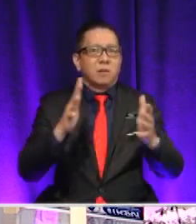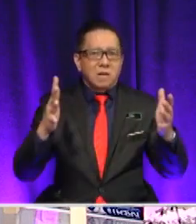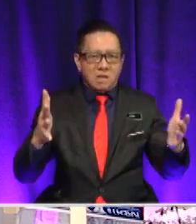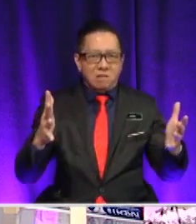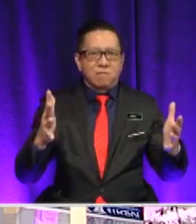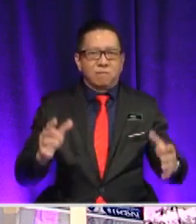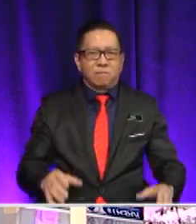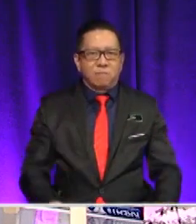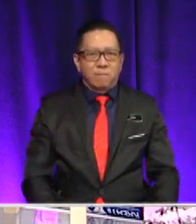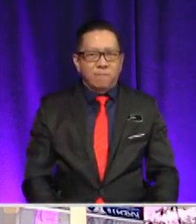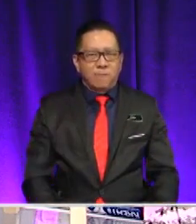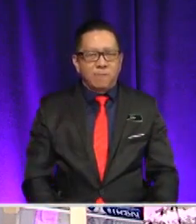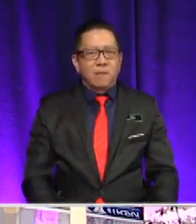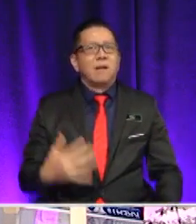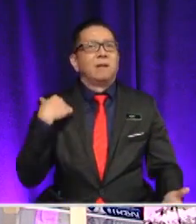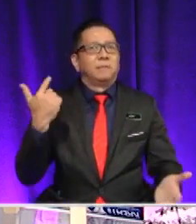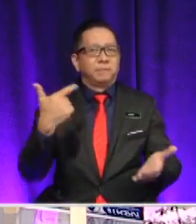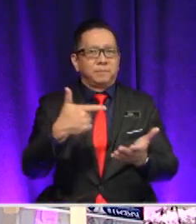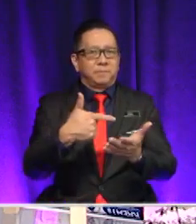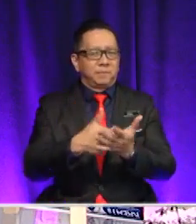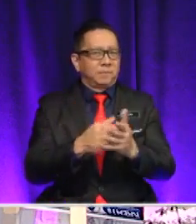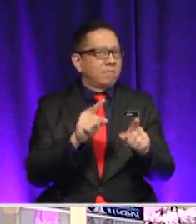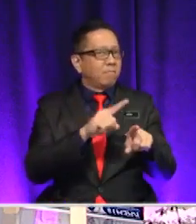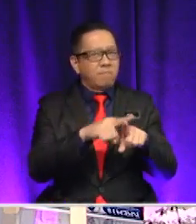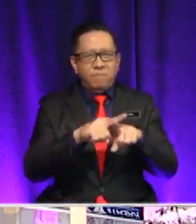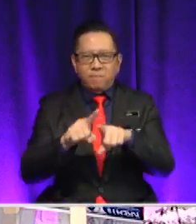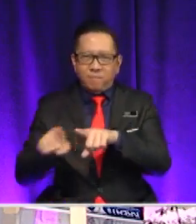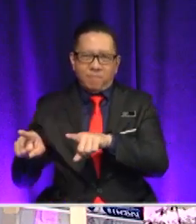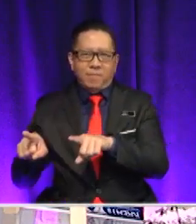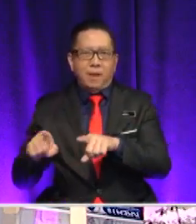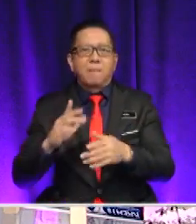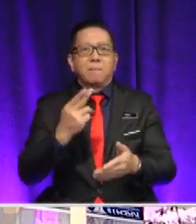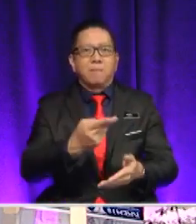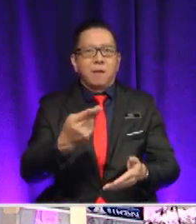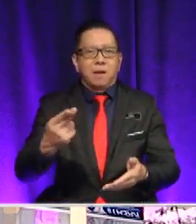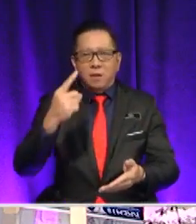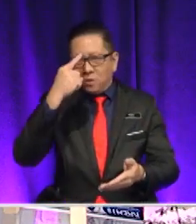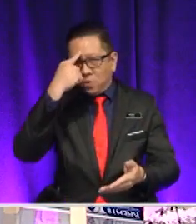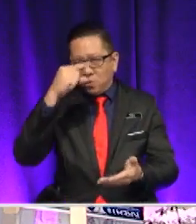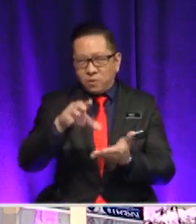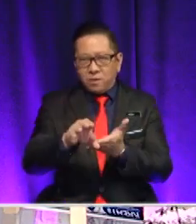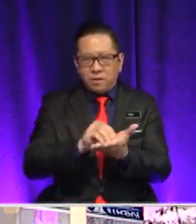seterusnya ada berbagai jenis bahan yang boleh menyerap